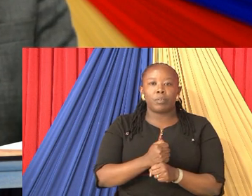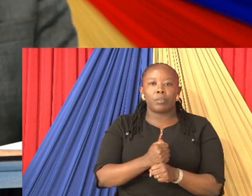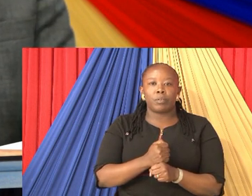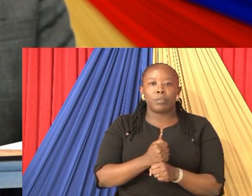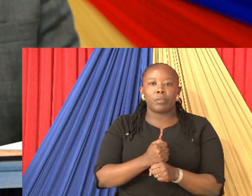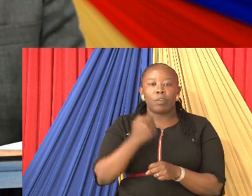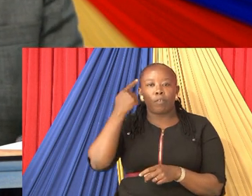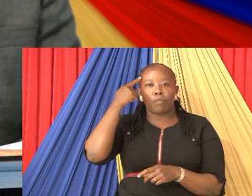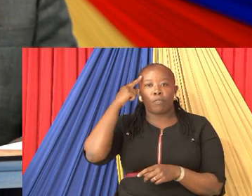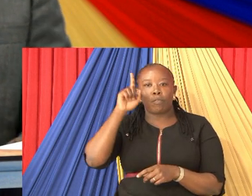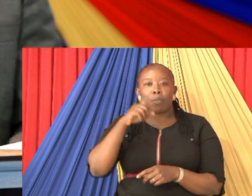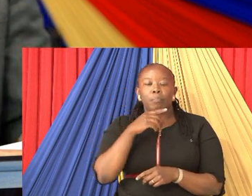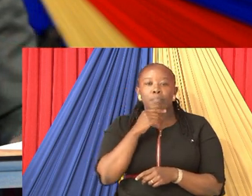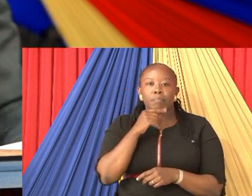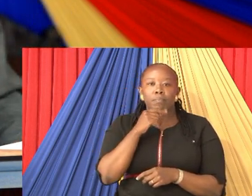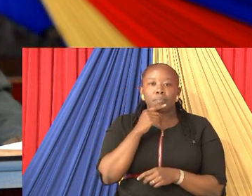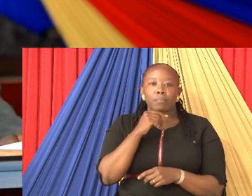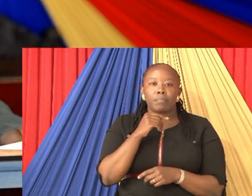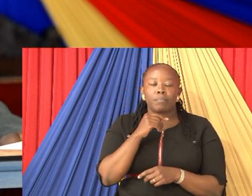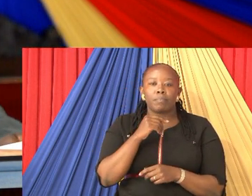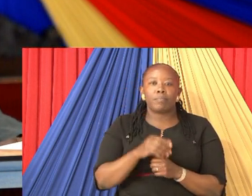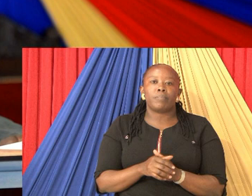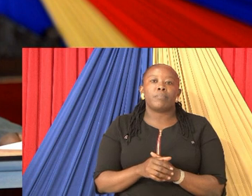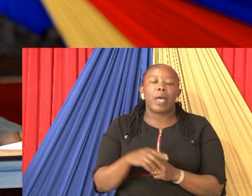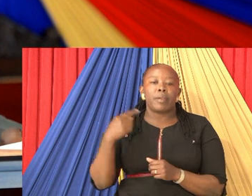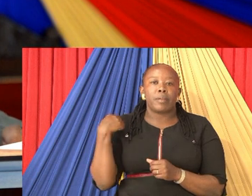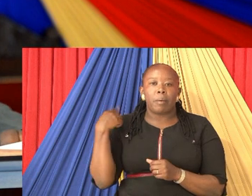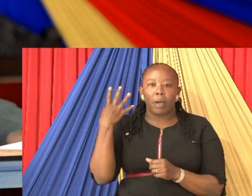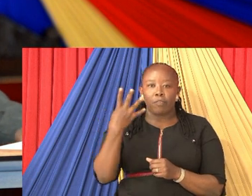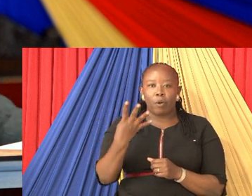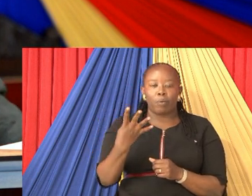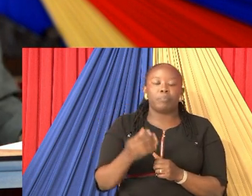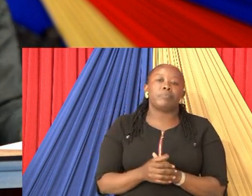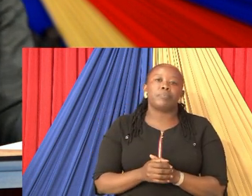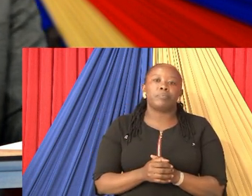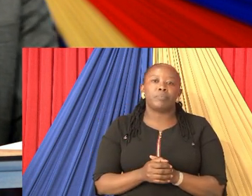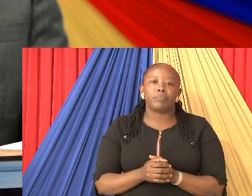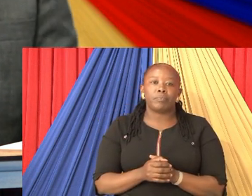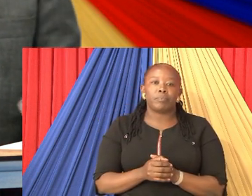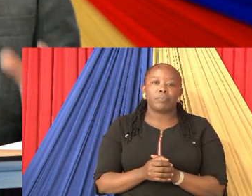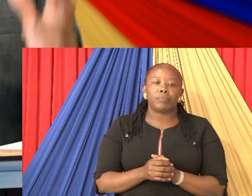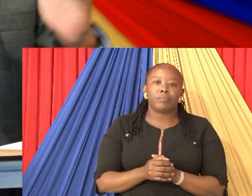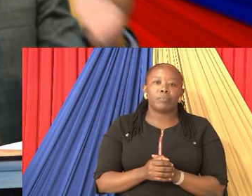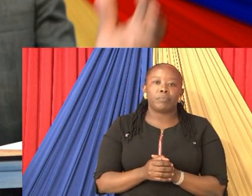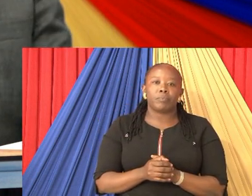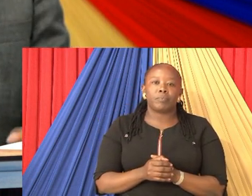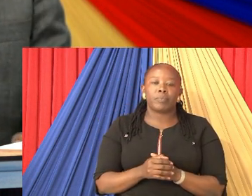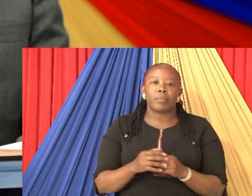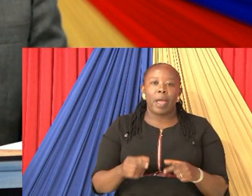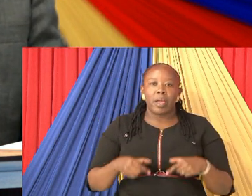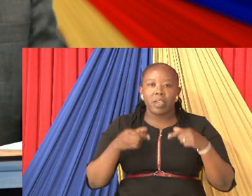children of men. Na jambo la nne la kumshukuru Mungu ama kuonyesha tunamshukuru is